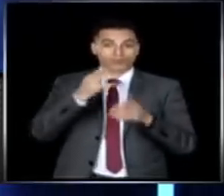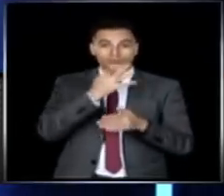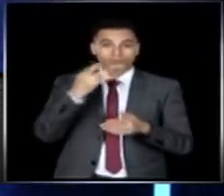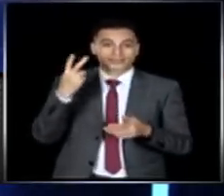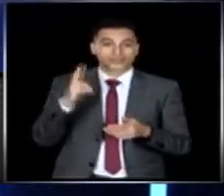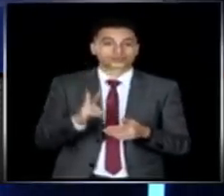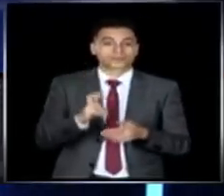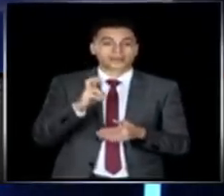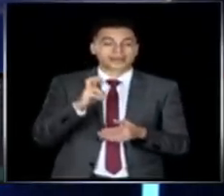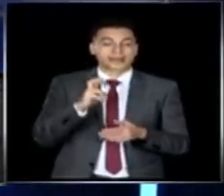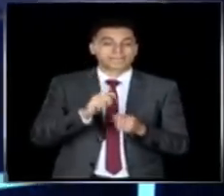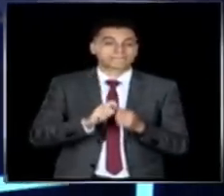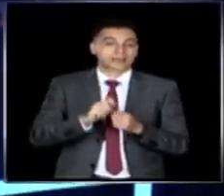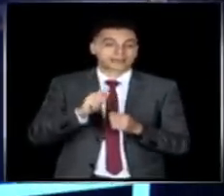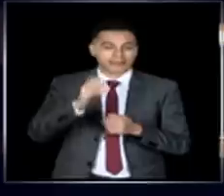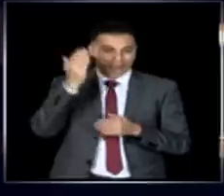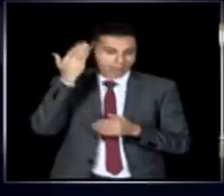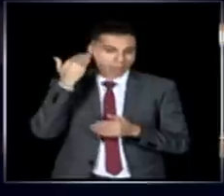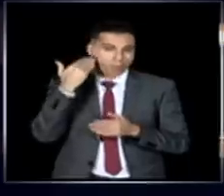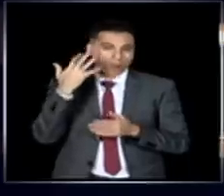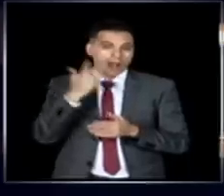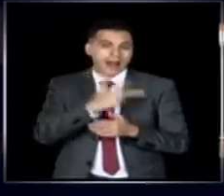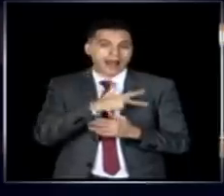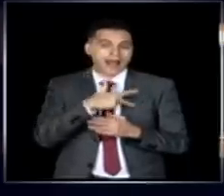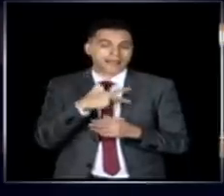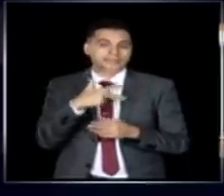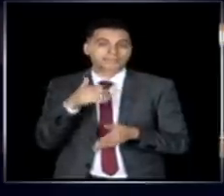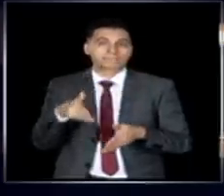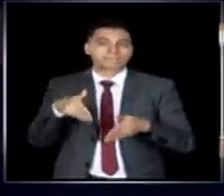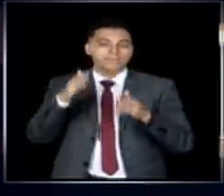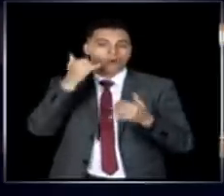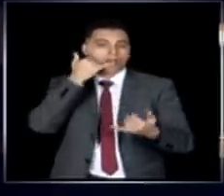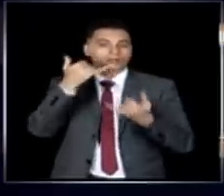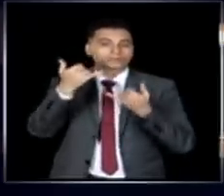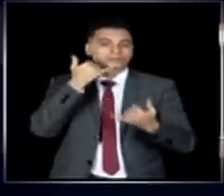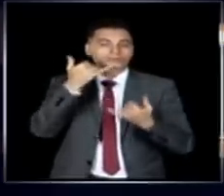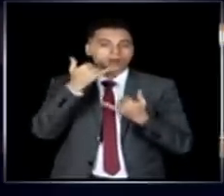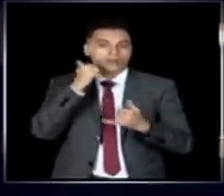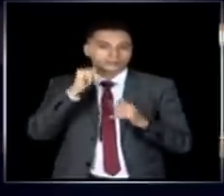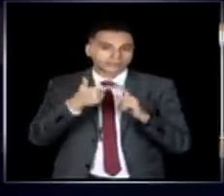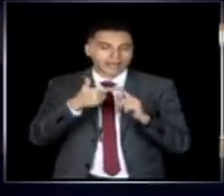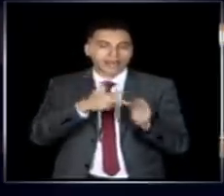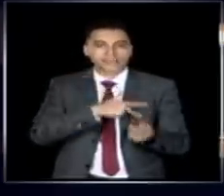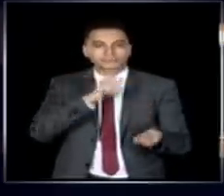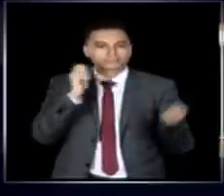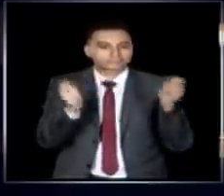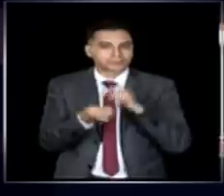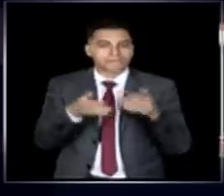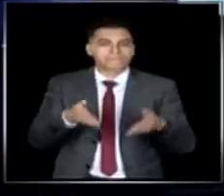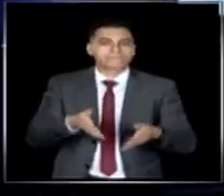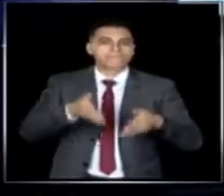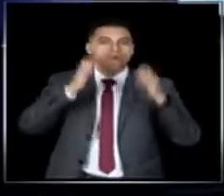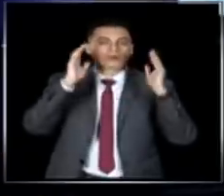372 متر. كان الأول اسمه برج الاتصالات، وبعد كده اتسمى